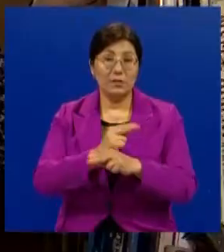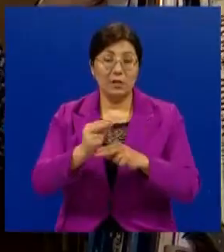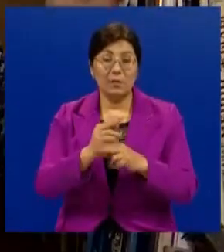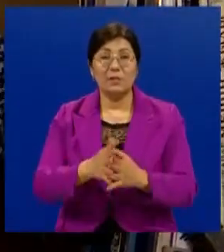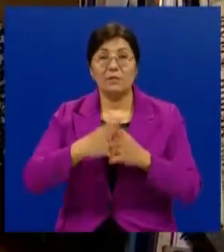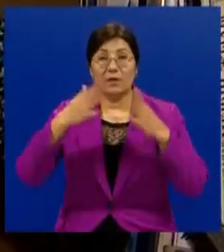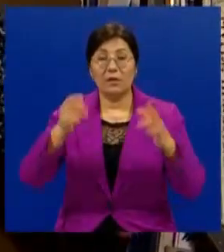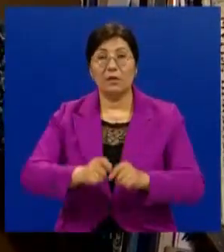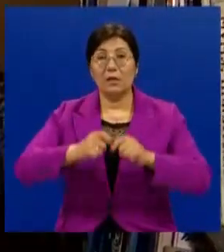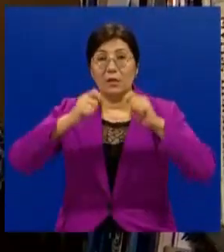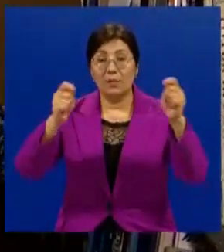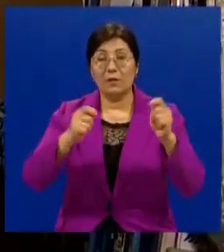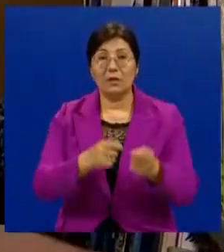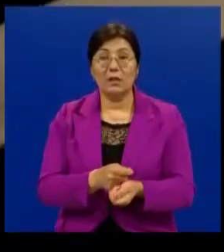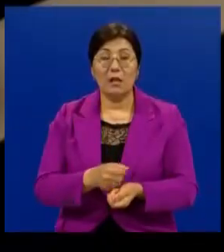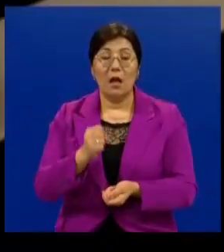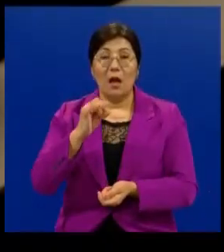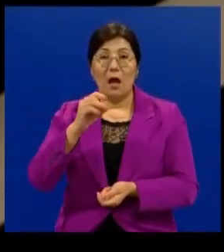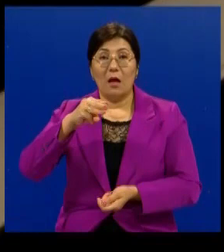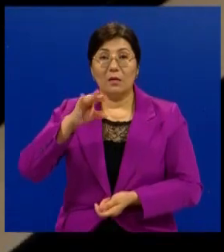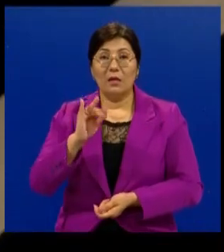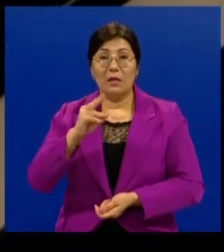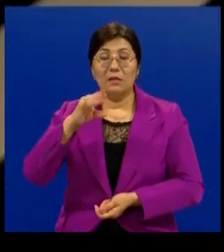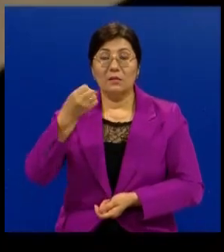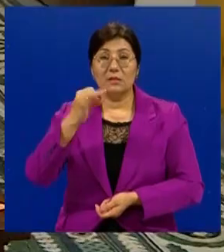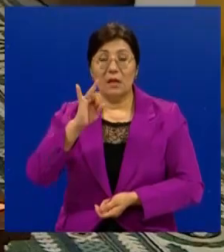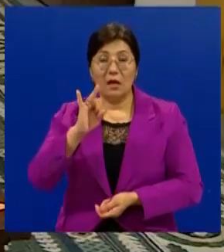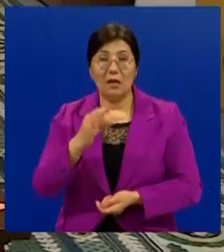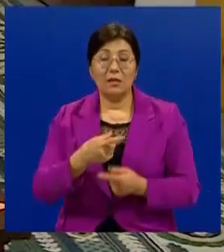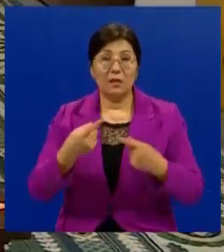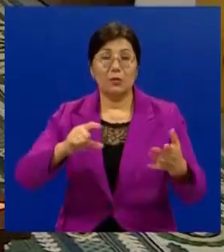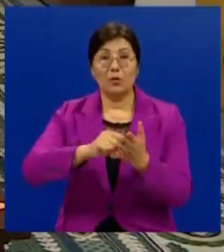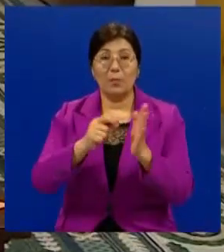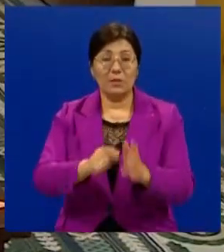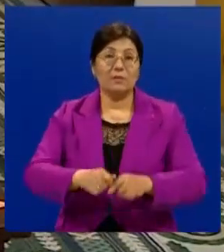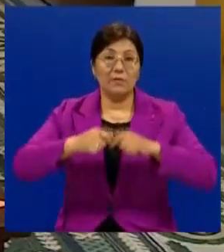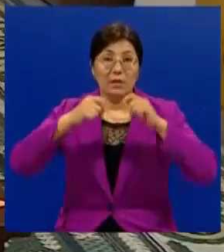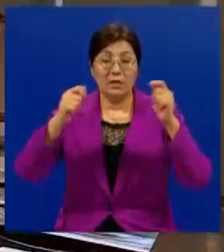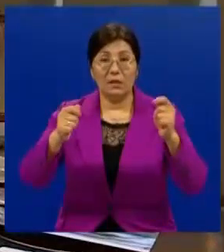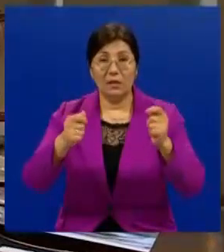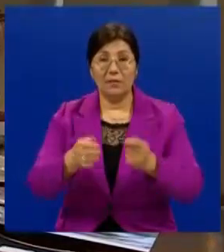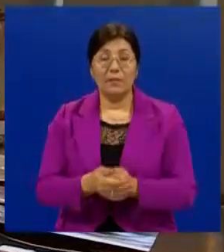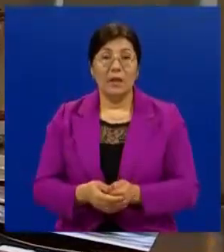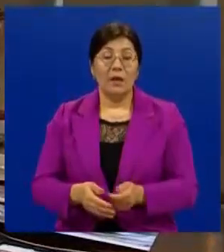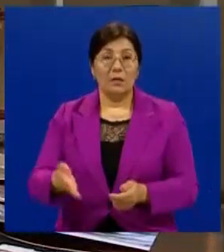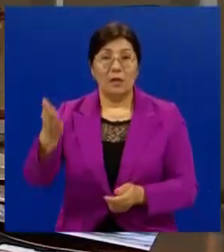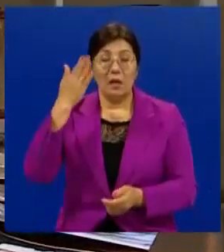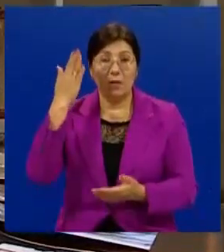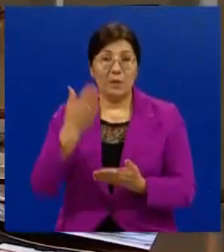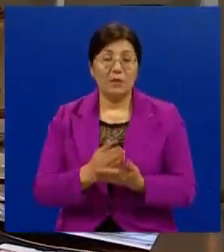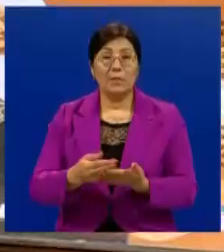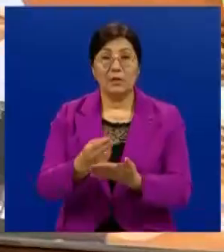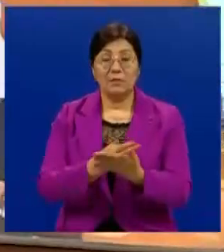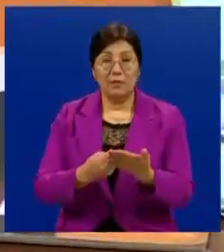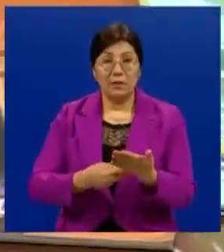креативный центр Art and Science со студией звукозаписи, IT-резиденции, контент-румом для монтажа фото и видео, мастерскими дизайнеров